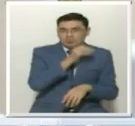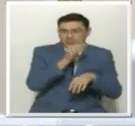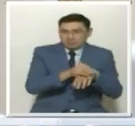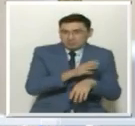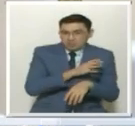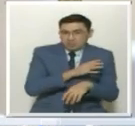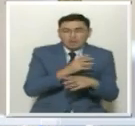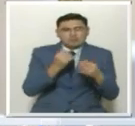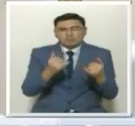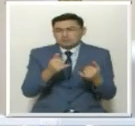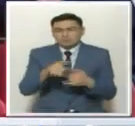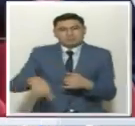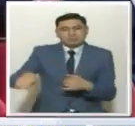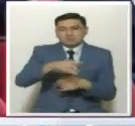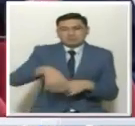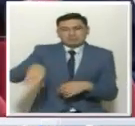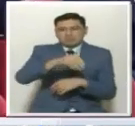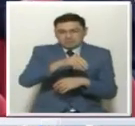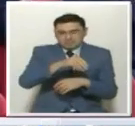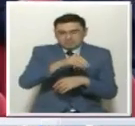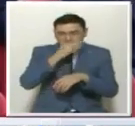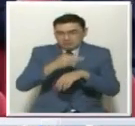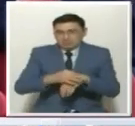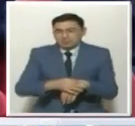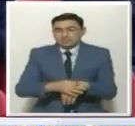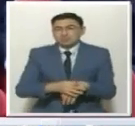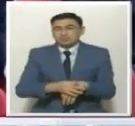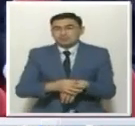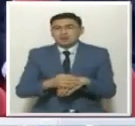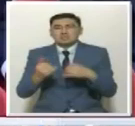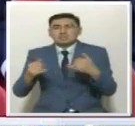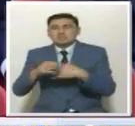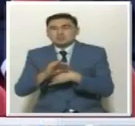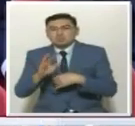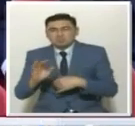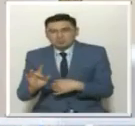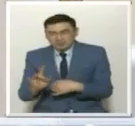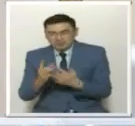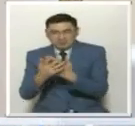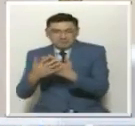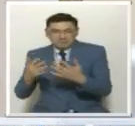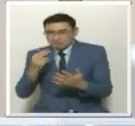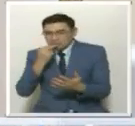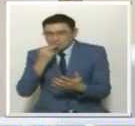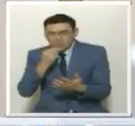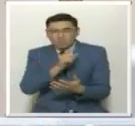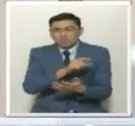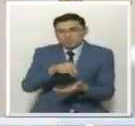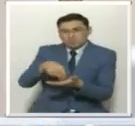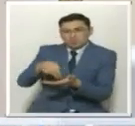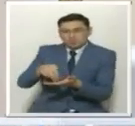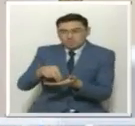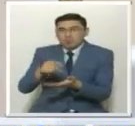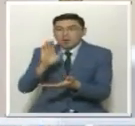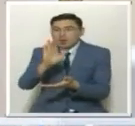отыратын, қазір ықпал етуіміз керек. Тауардың бізге облысқа келгеннен бері тұтынушыға